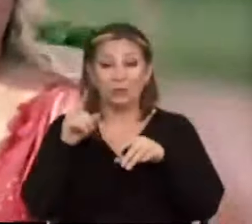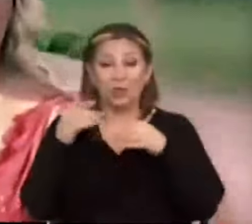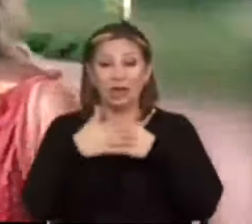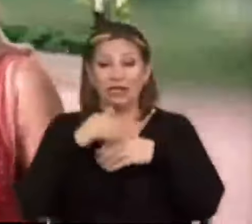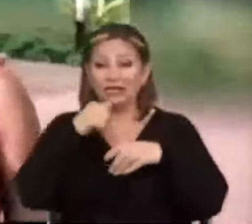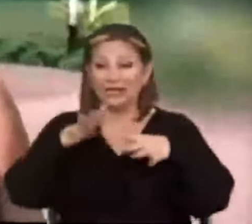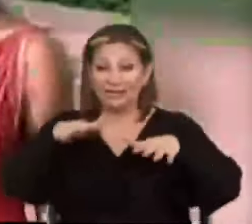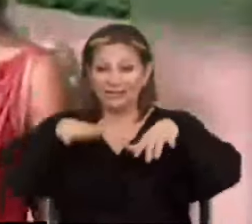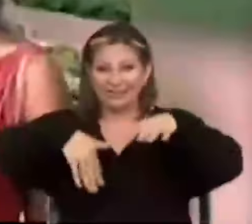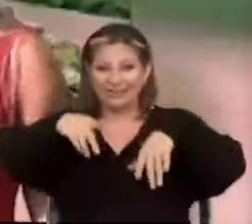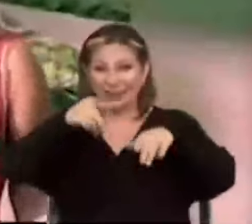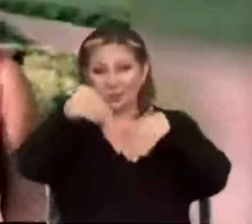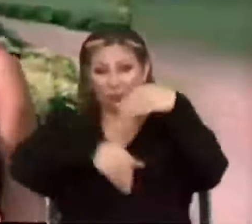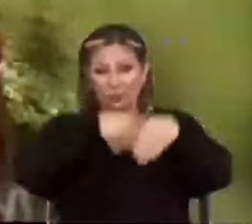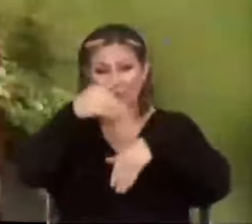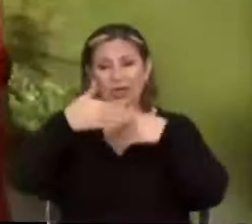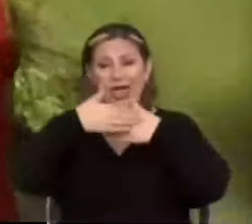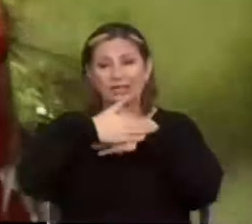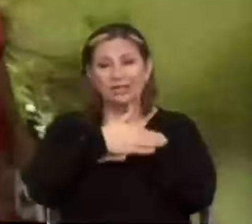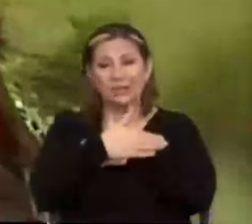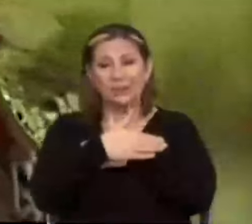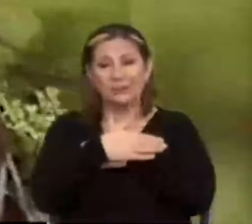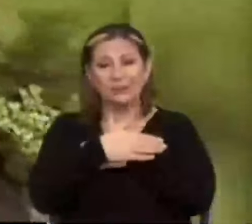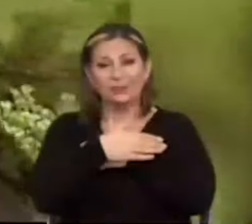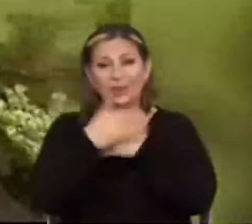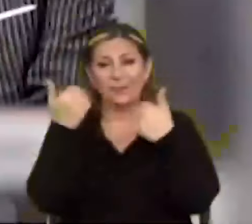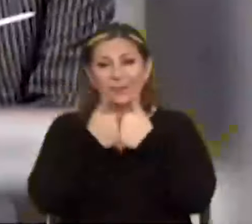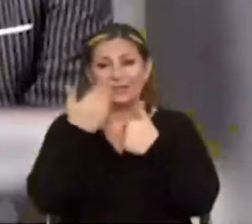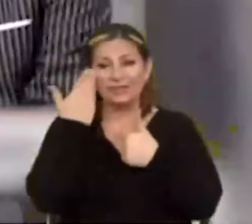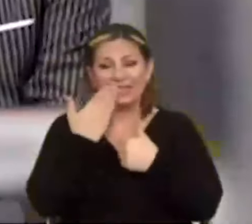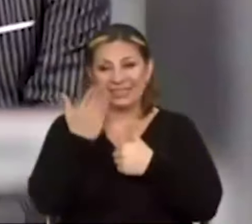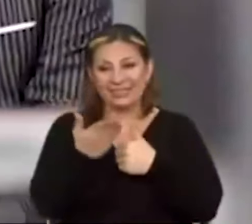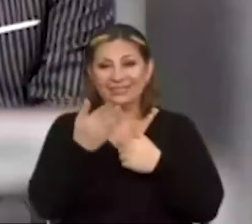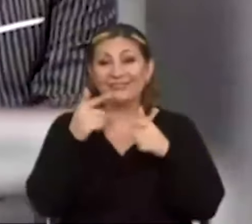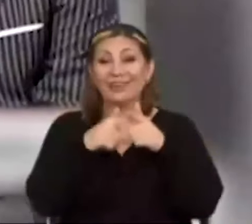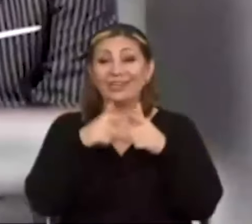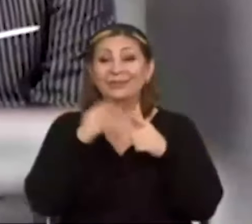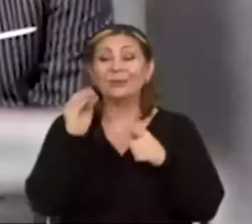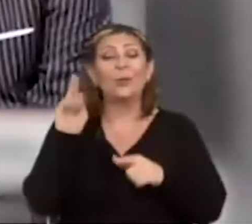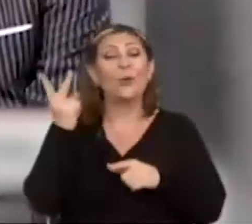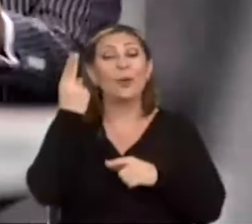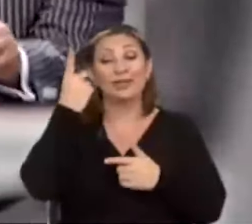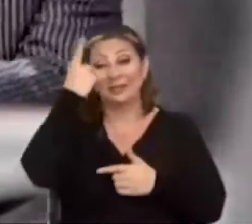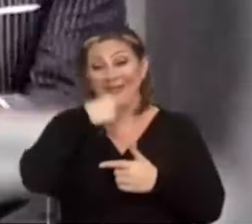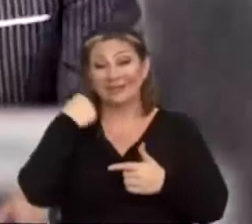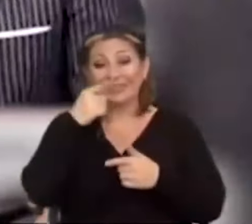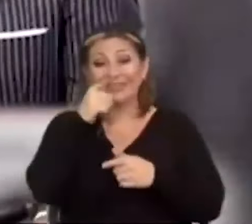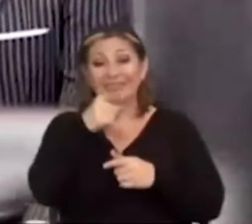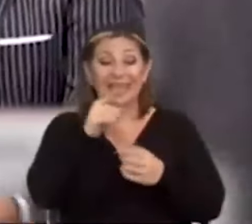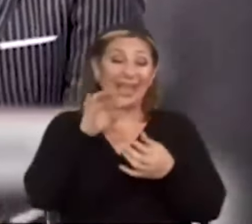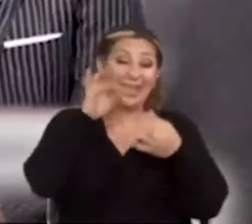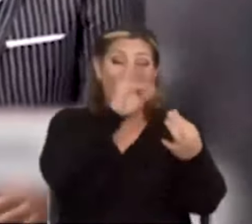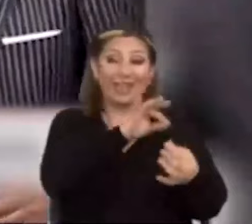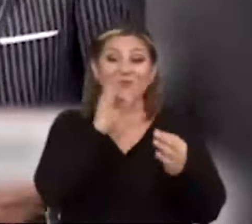denize ayaklarımı sokayım, sen yüz. Ondan sonra akşam da şey yaparız, maç var, maç seyrederiz. Faik Öztürk'ün aşırı romantik mizacı sana